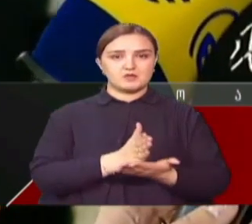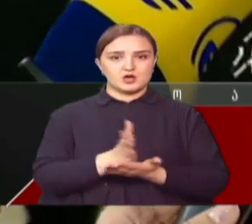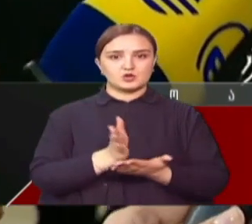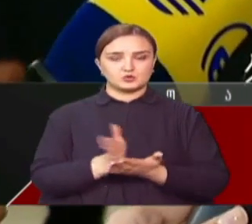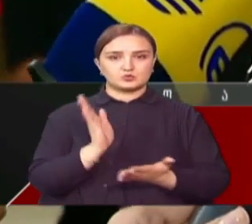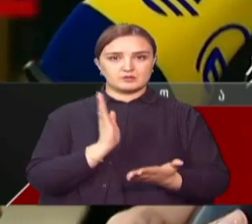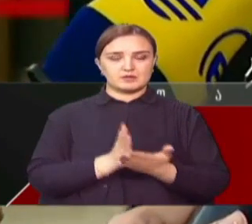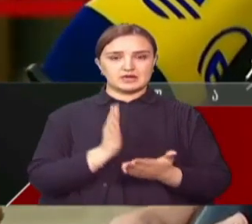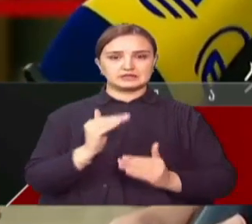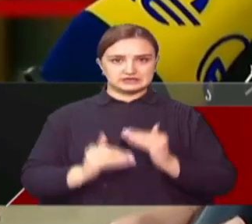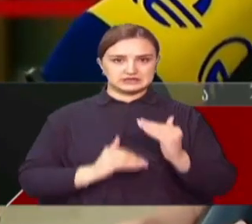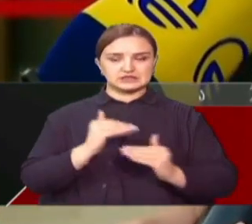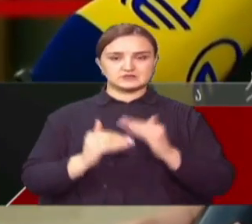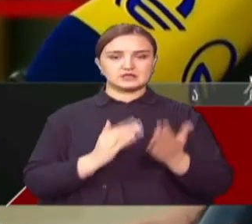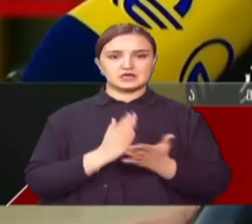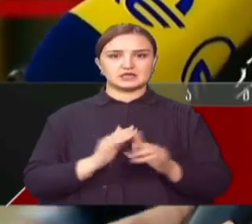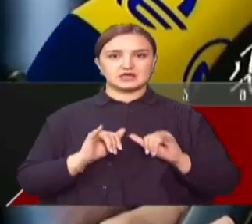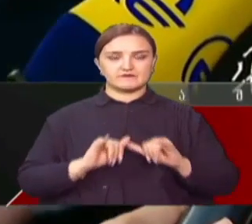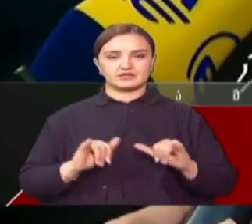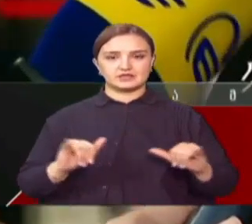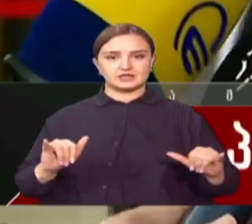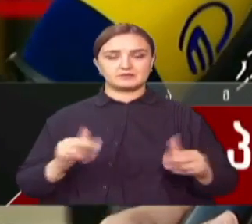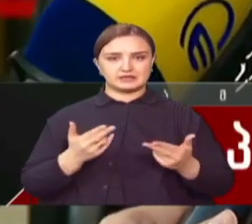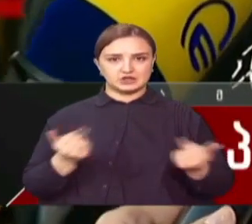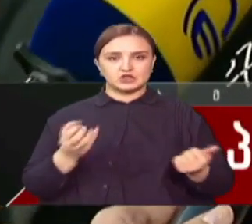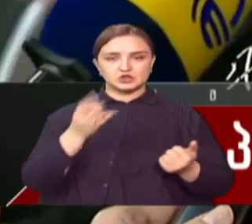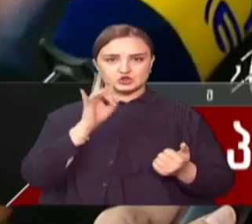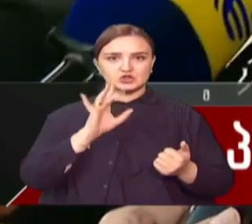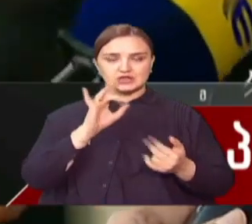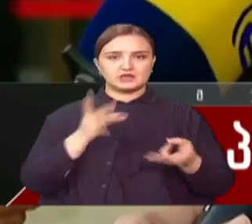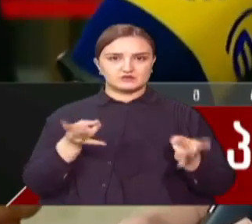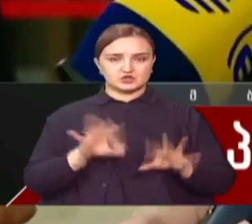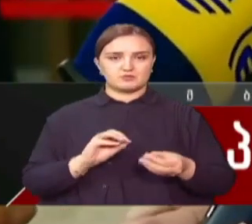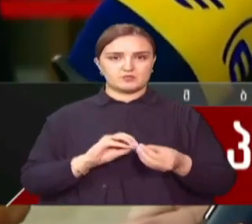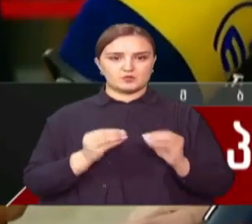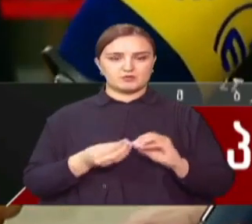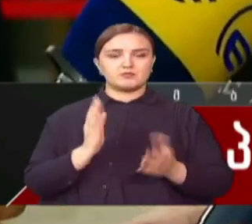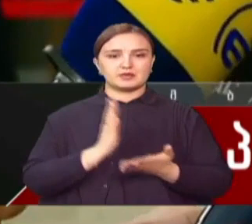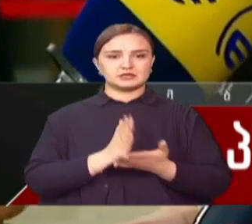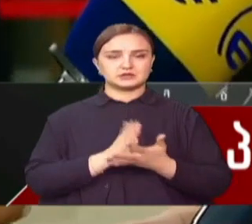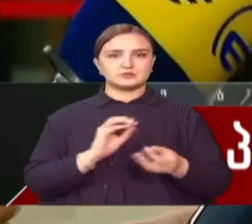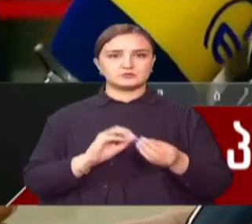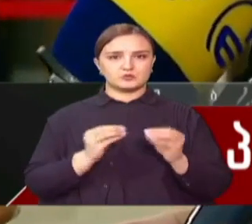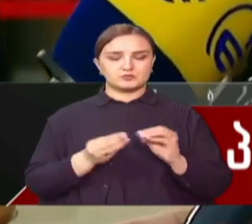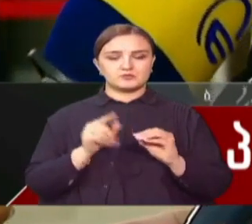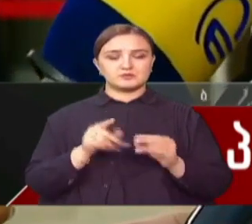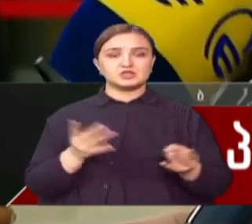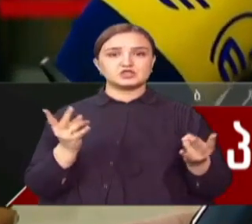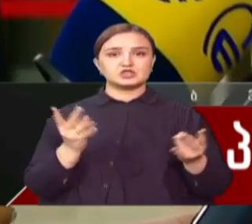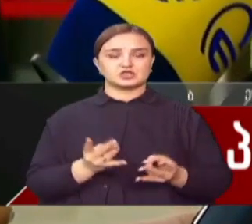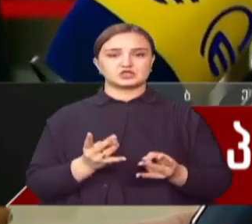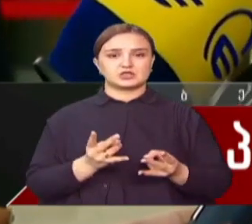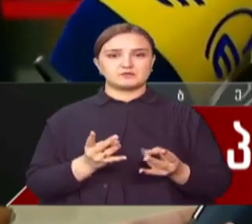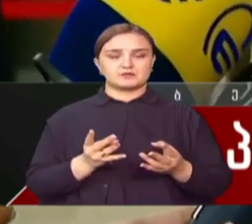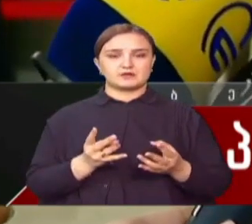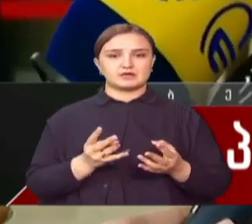არის წისვლა, არის განვითარება. სხვადია, ჯერ კიდევ რჩება გამოწვევები, არსებობს პრობლემები, რომელსაც ჭირდება